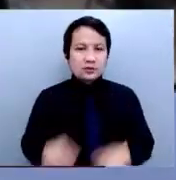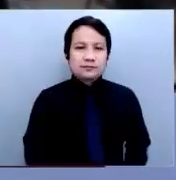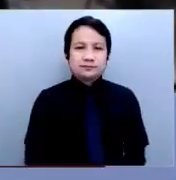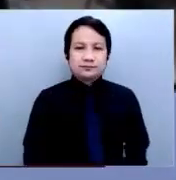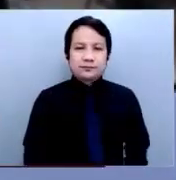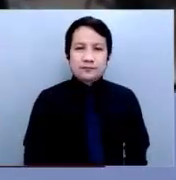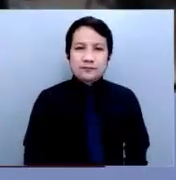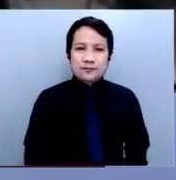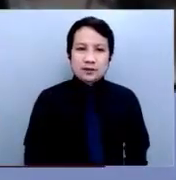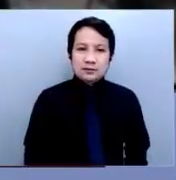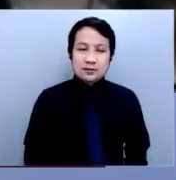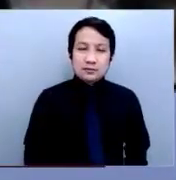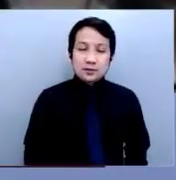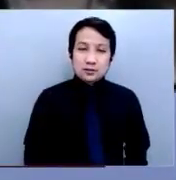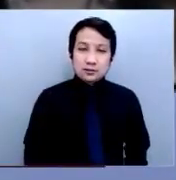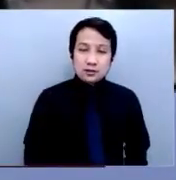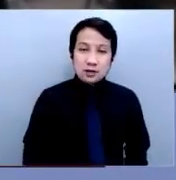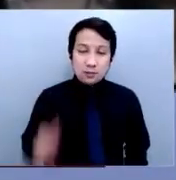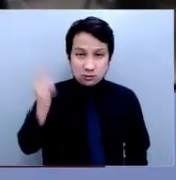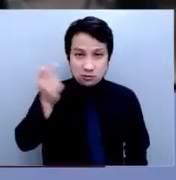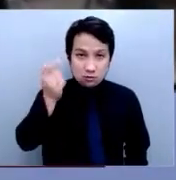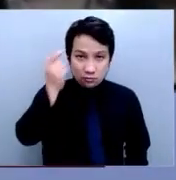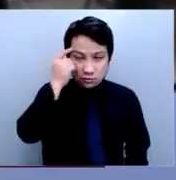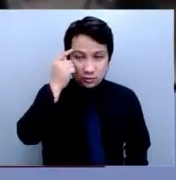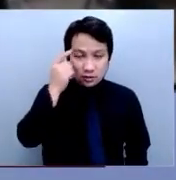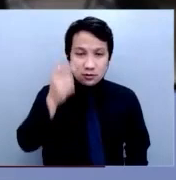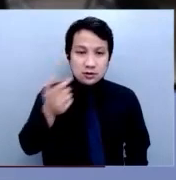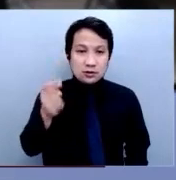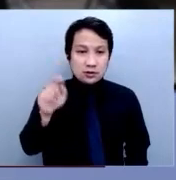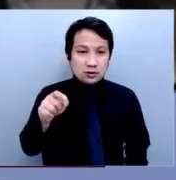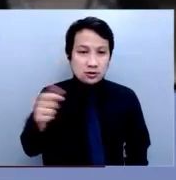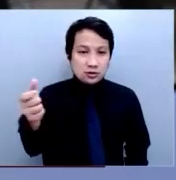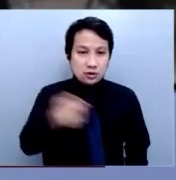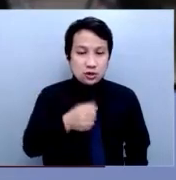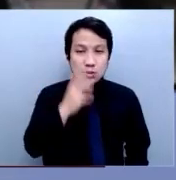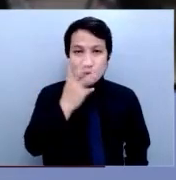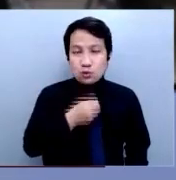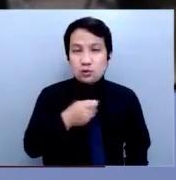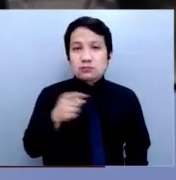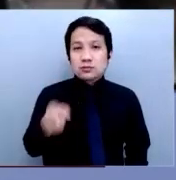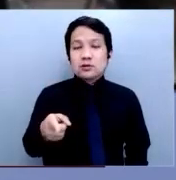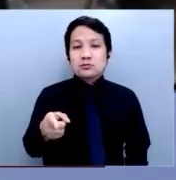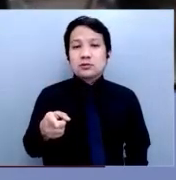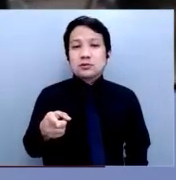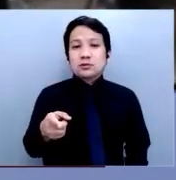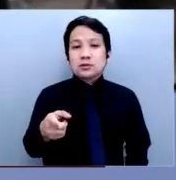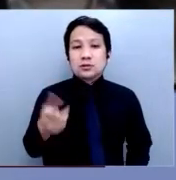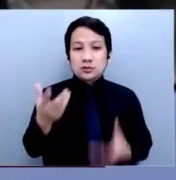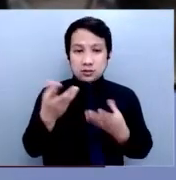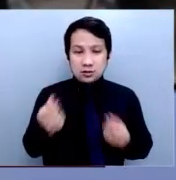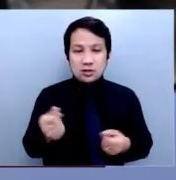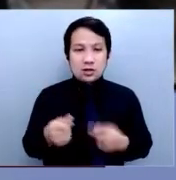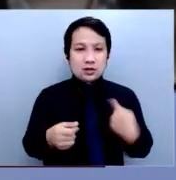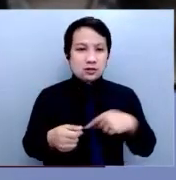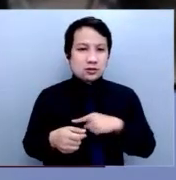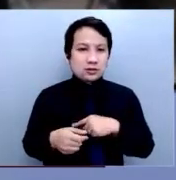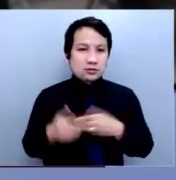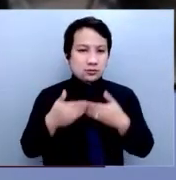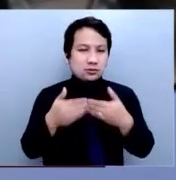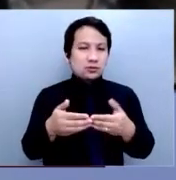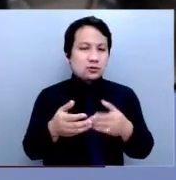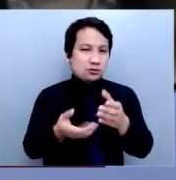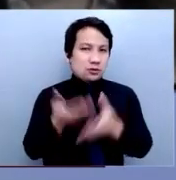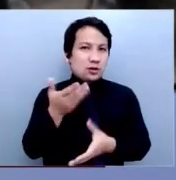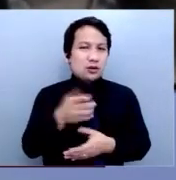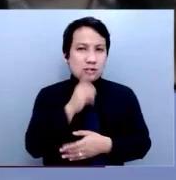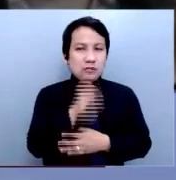this crisis, no, yung governance, no, would be needed, no, to get us out of this slump, no, and to plug these leakages and to make sure, no,